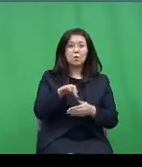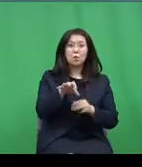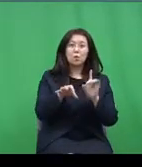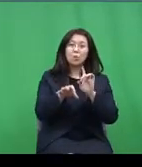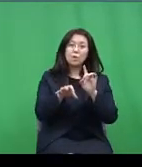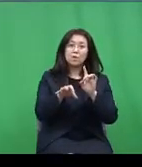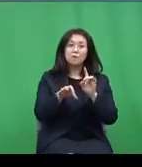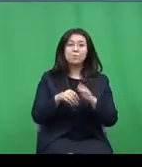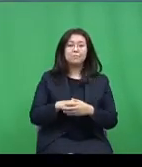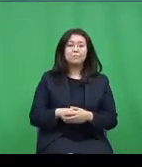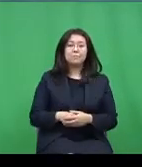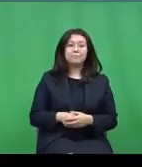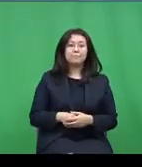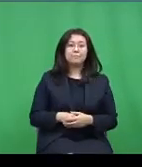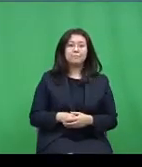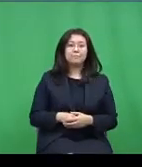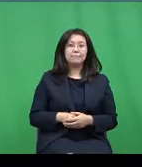まず伺わせてください。